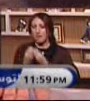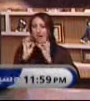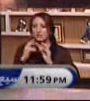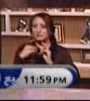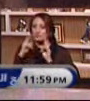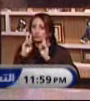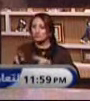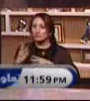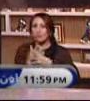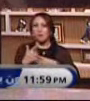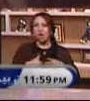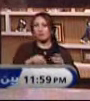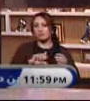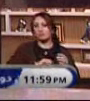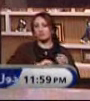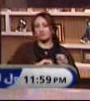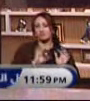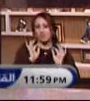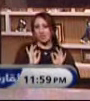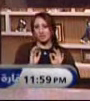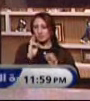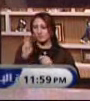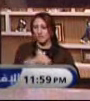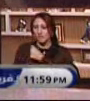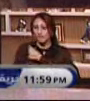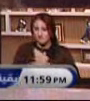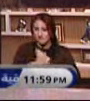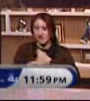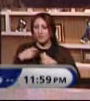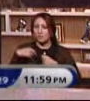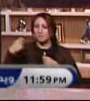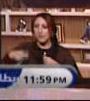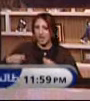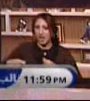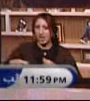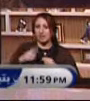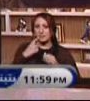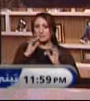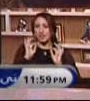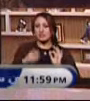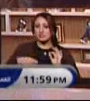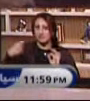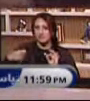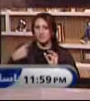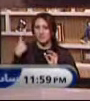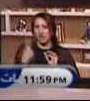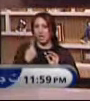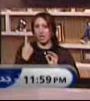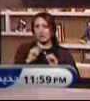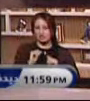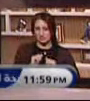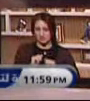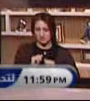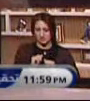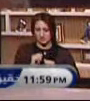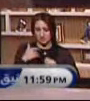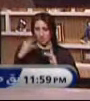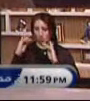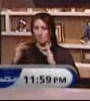فرطا. ولذلك اول ما يجد الفقراء جايين عليه يقول اهلا بمن عاتبني فيهم ربي. فلازم نقعد مع الناس دي